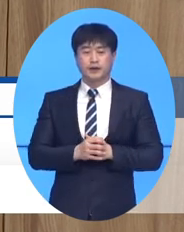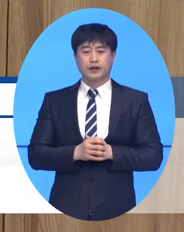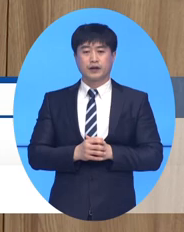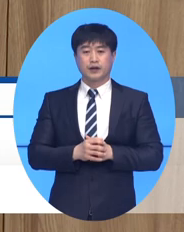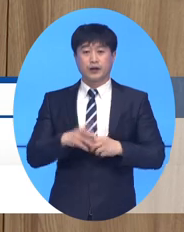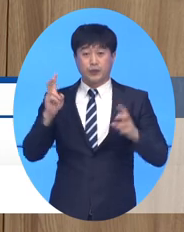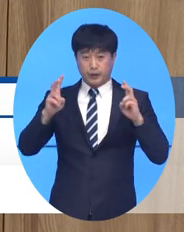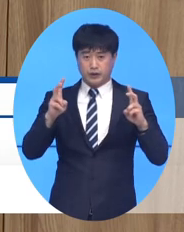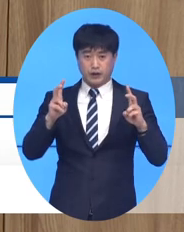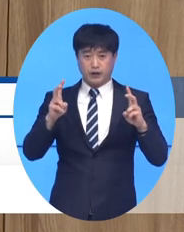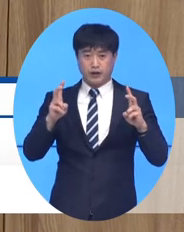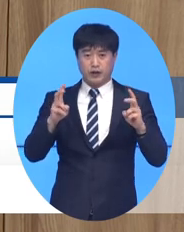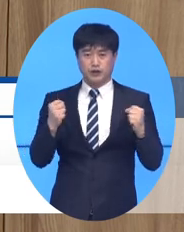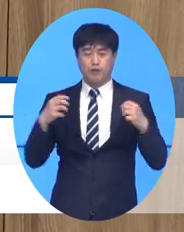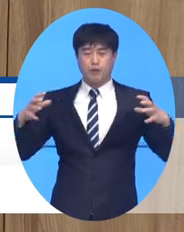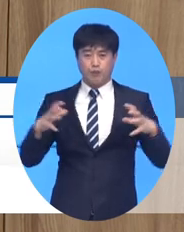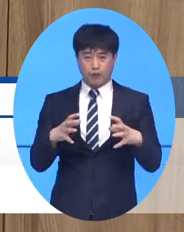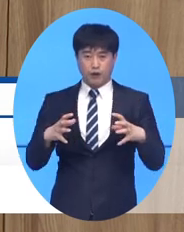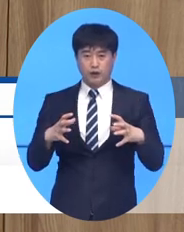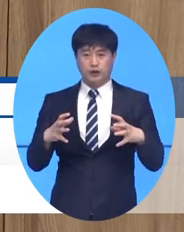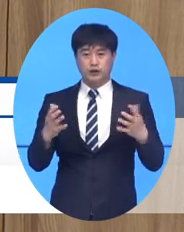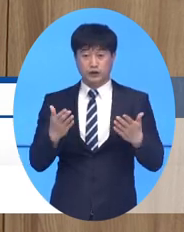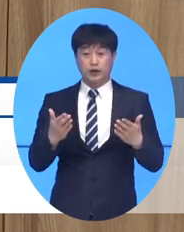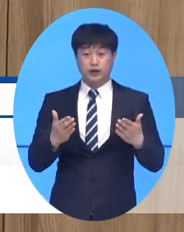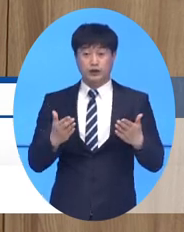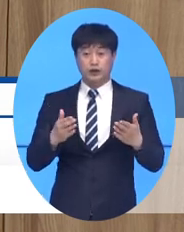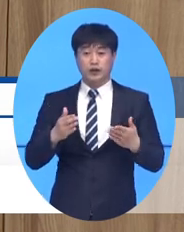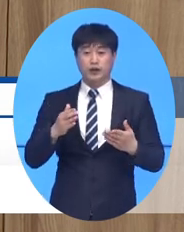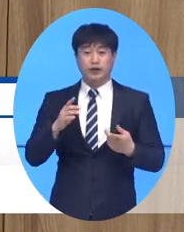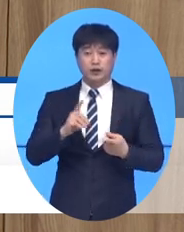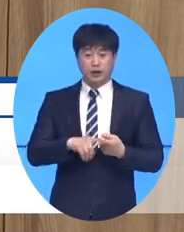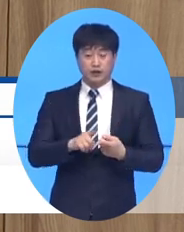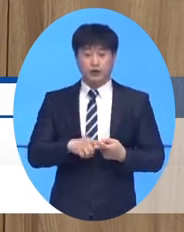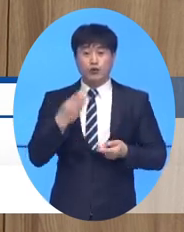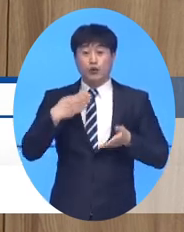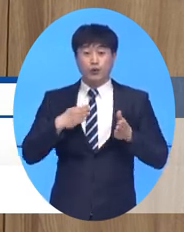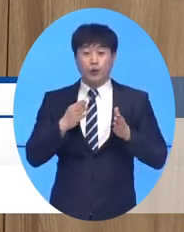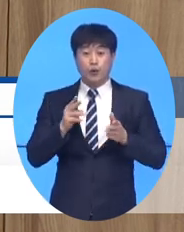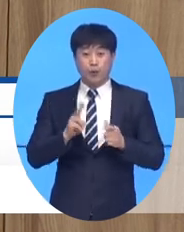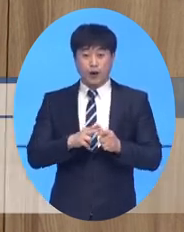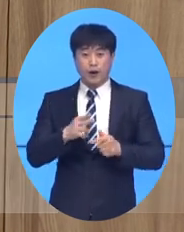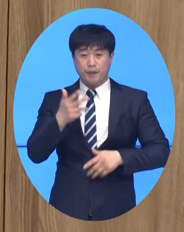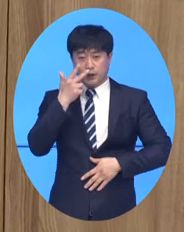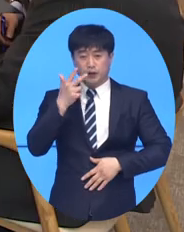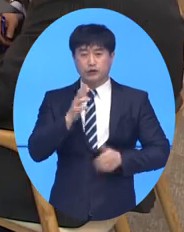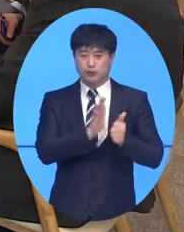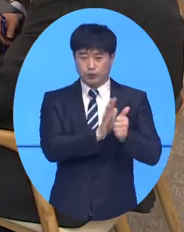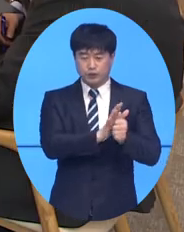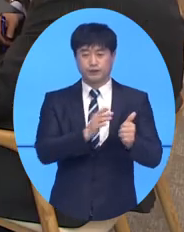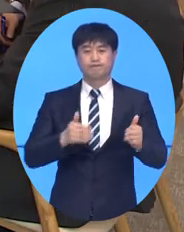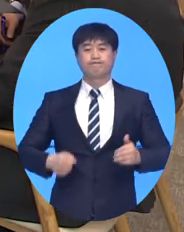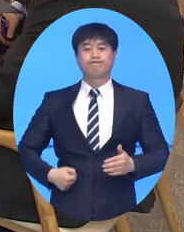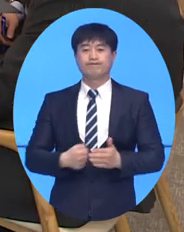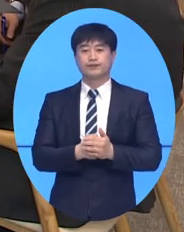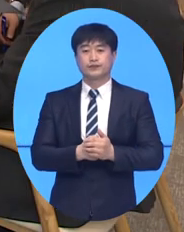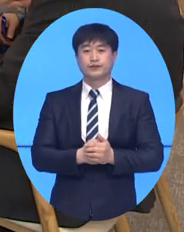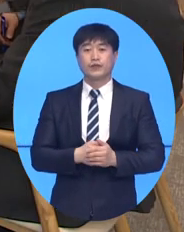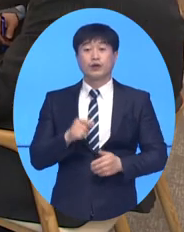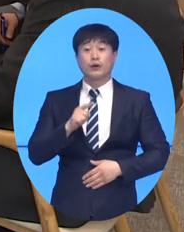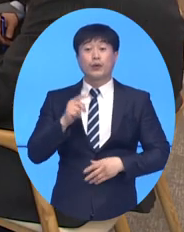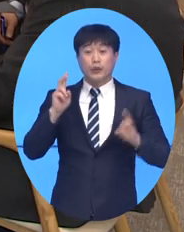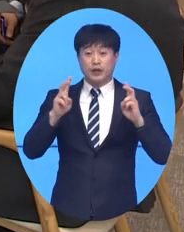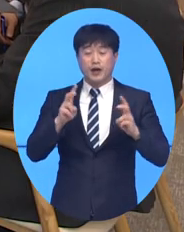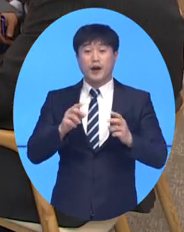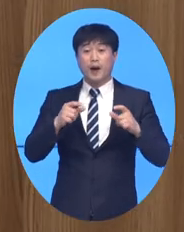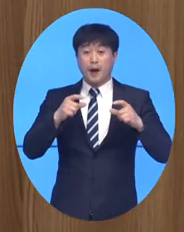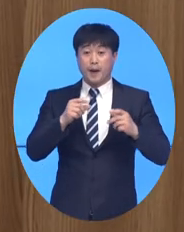우리 기업들이 협력해서 나가는 데 있어서 경기도와 평택시가 아낌없이 지원하도록 하겠습니다. 헤레우스 그룹은 반도체와